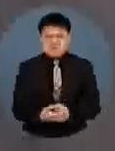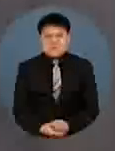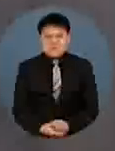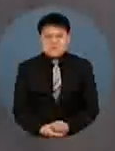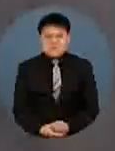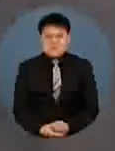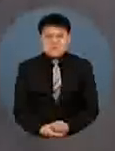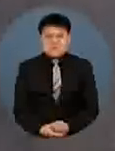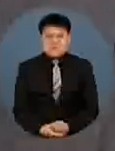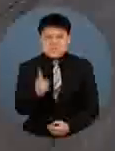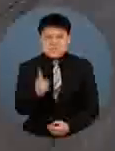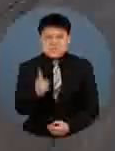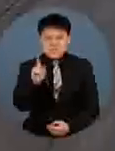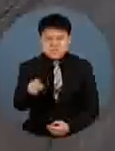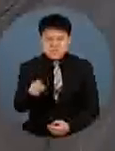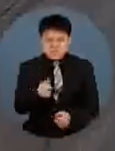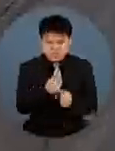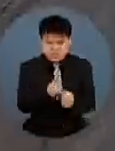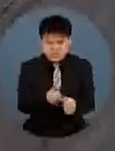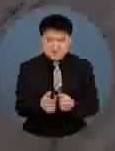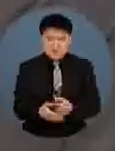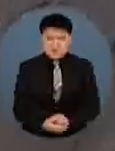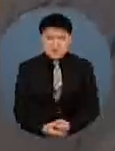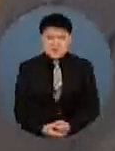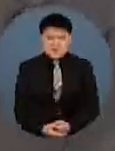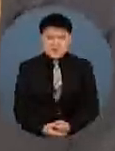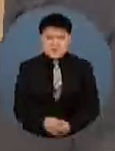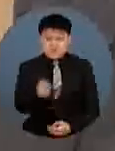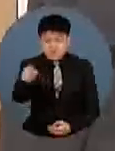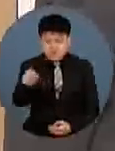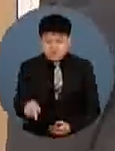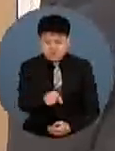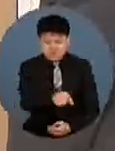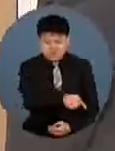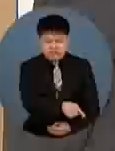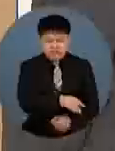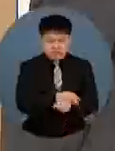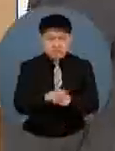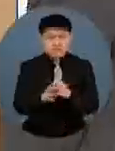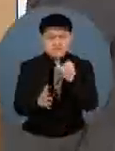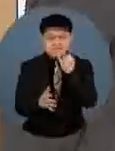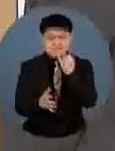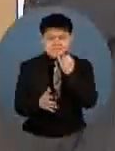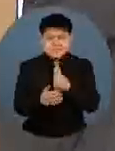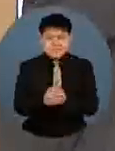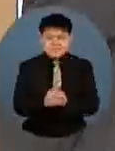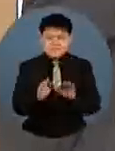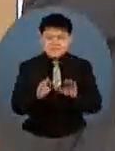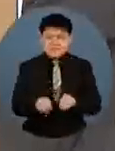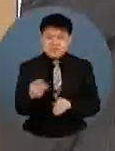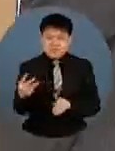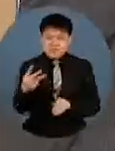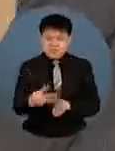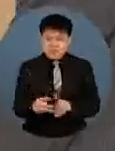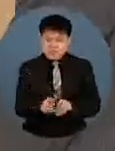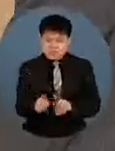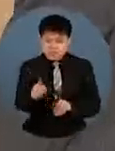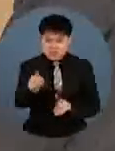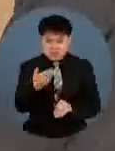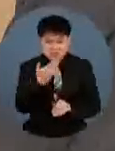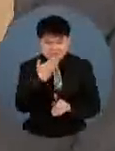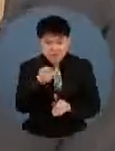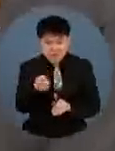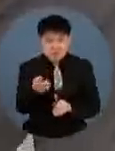먼저 하나 가게 하고 네. 또 다가섰죠. 그리고 이렇게 이 모양을 굉장히 좋아하는 것 같습니다. 자, 여기서는 뭐 삼삼침입할 수도 있겠는데요. 네. 네, 이곳을